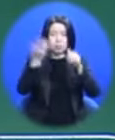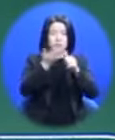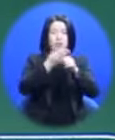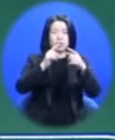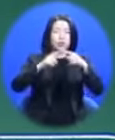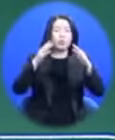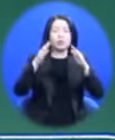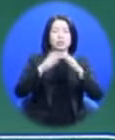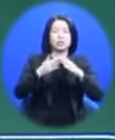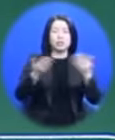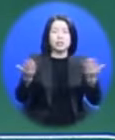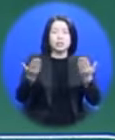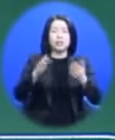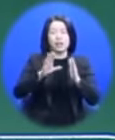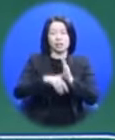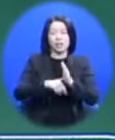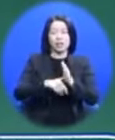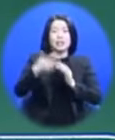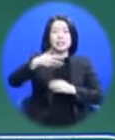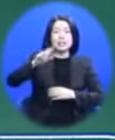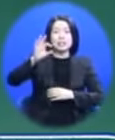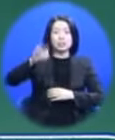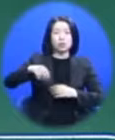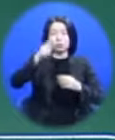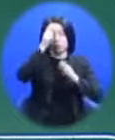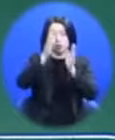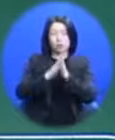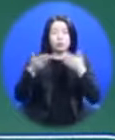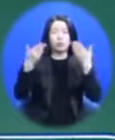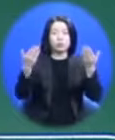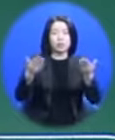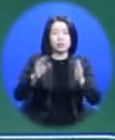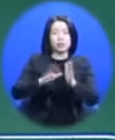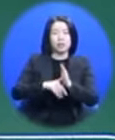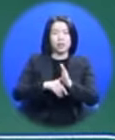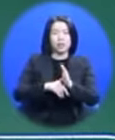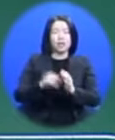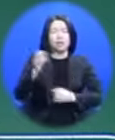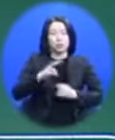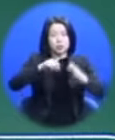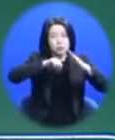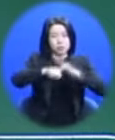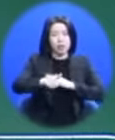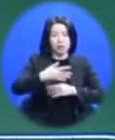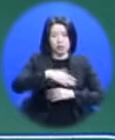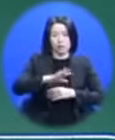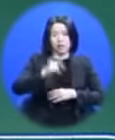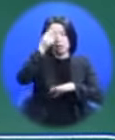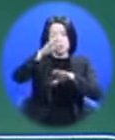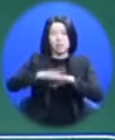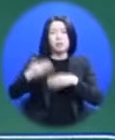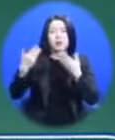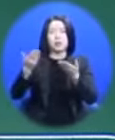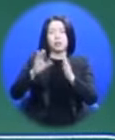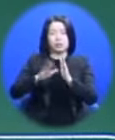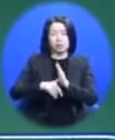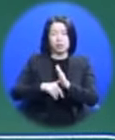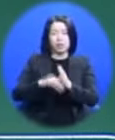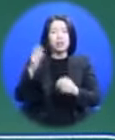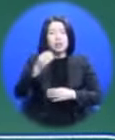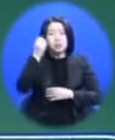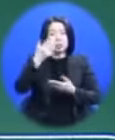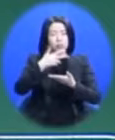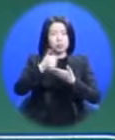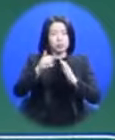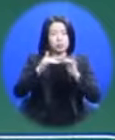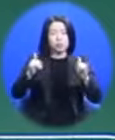감사한 일입니다. 치유 기도를 할 때를 비롯해서 뭐 신방을 가거나 예배 때 우리 성도님들을 위해서 기도해 드릴